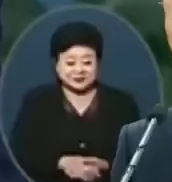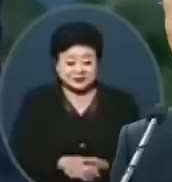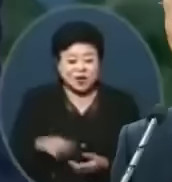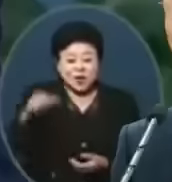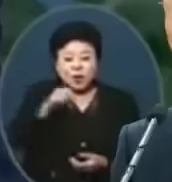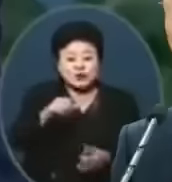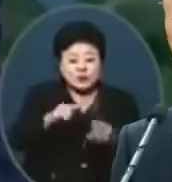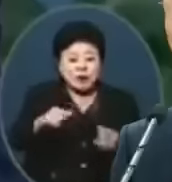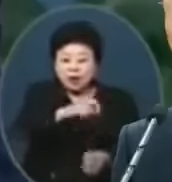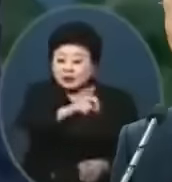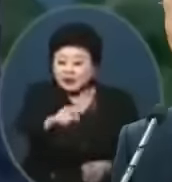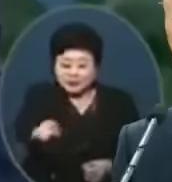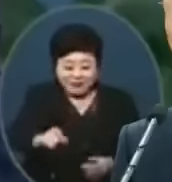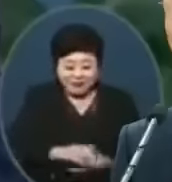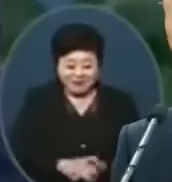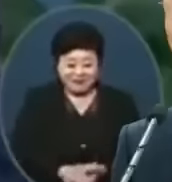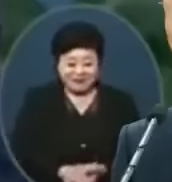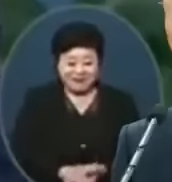5,000명을 적어놨어요.